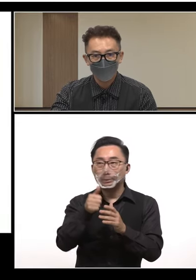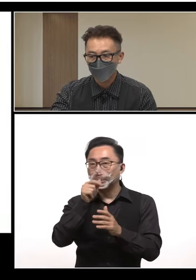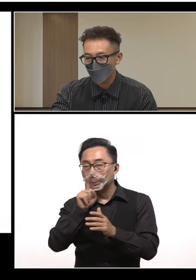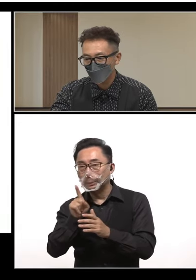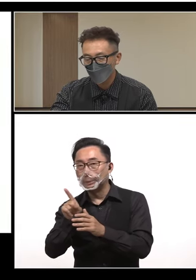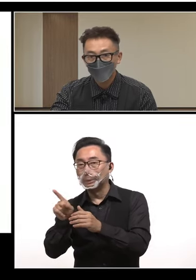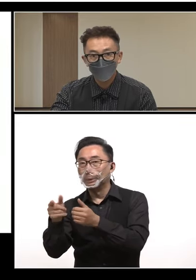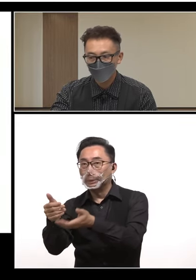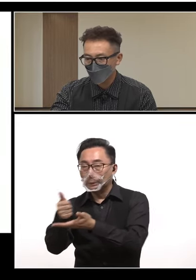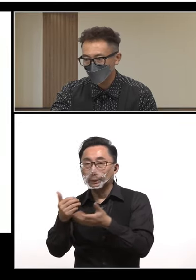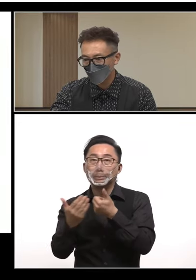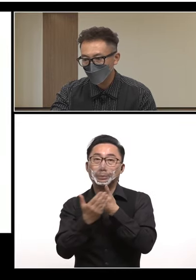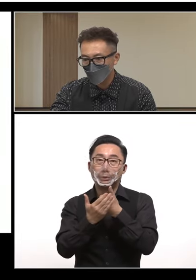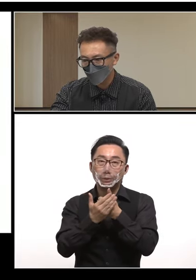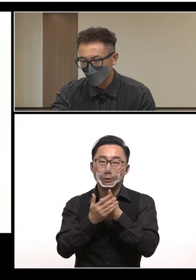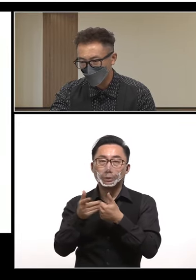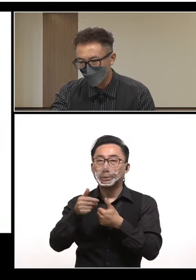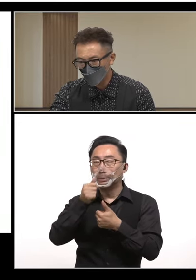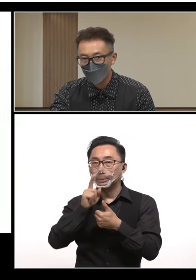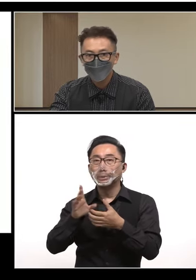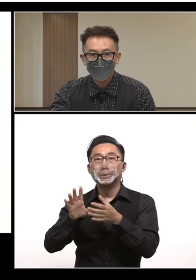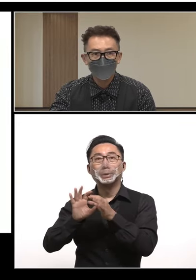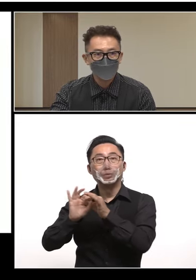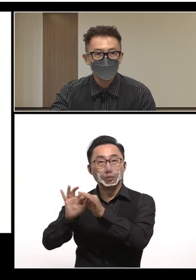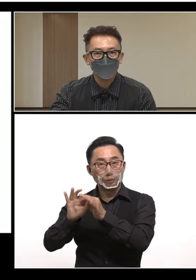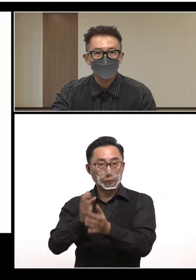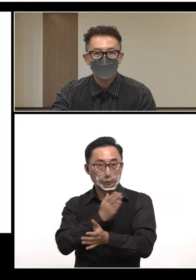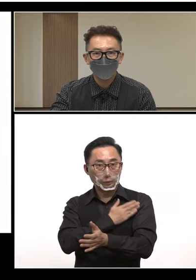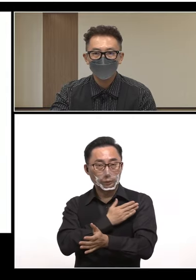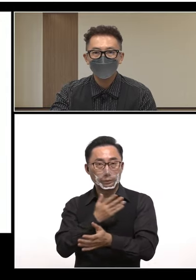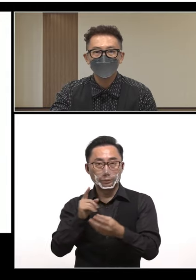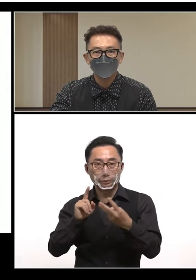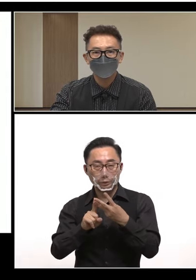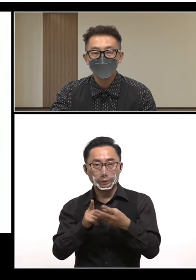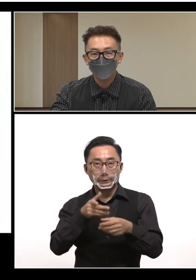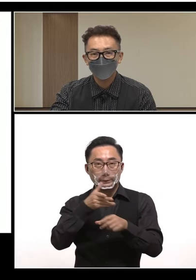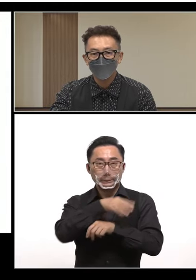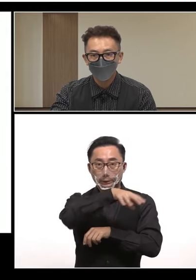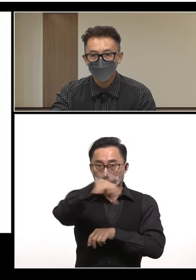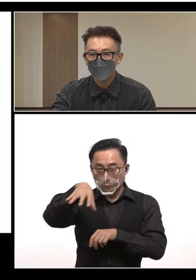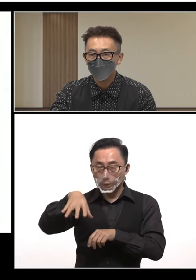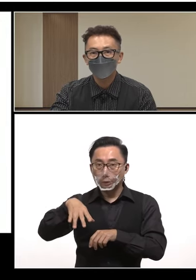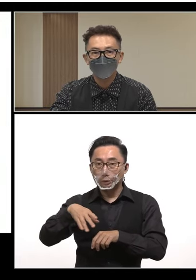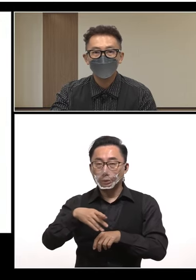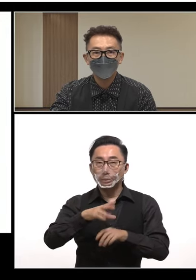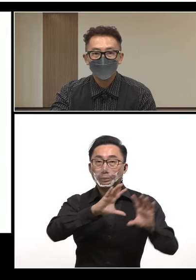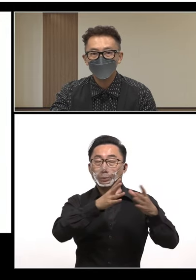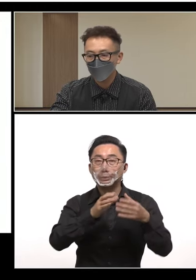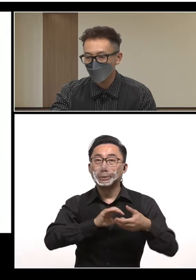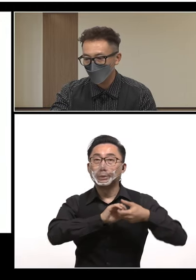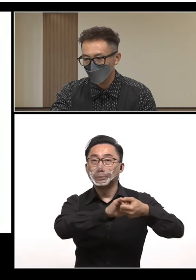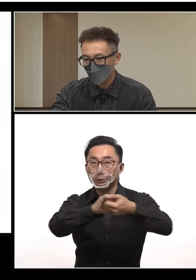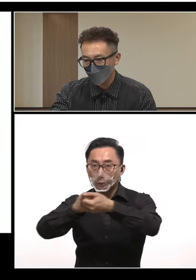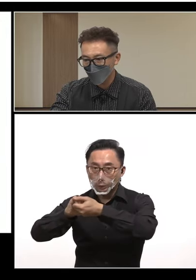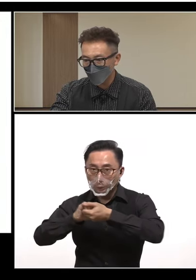對於同學仔，咁我都會負責個家長工作啦，嚇。咁同埋社區上面啦，我哋都會同唔同嘅團體去到合作啦，希望可